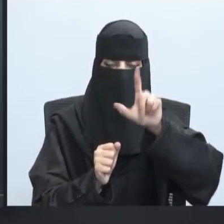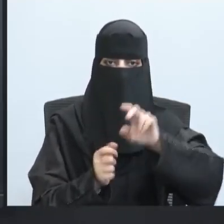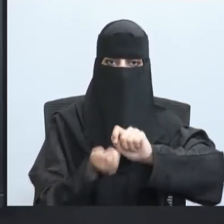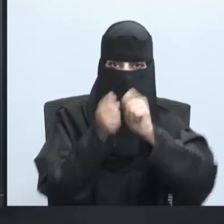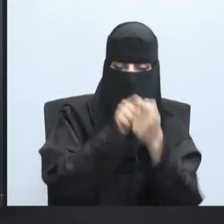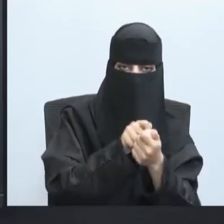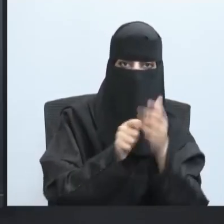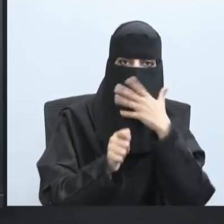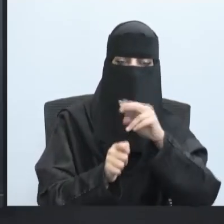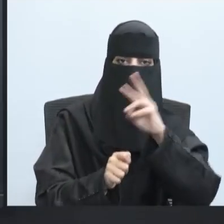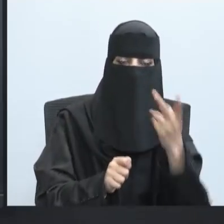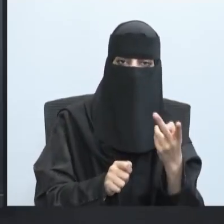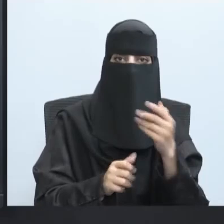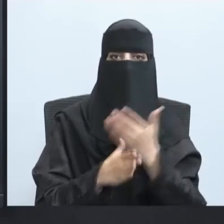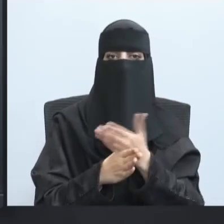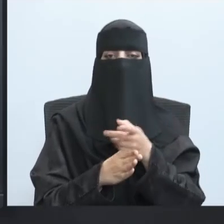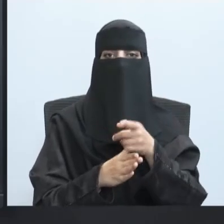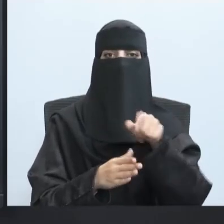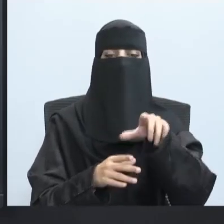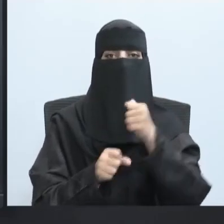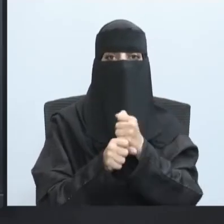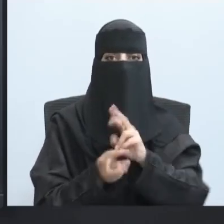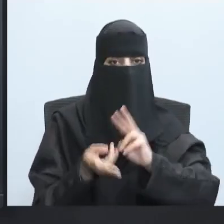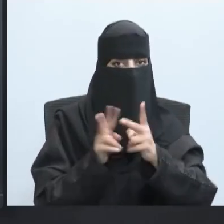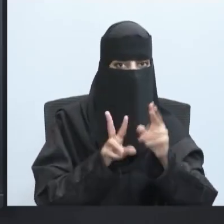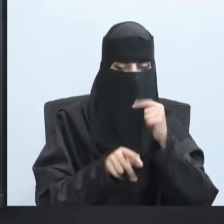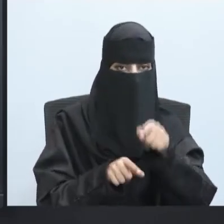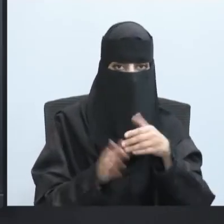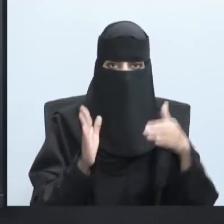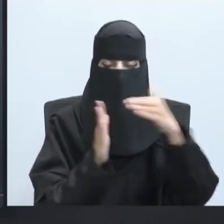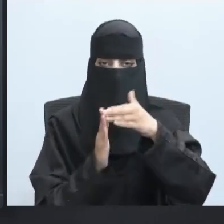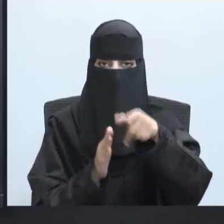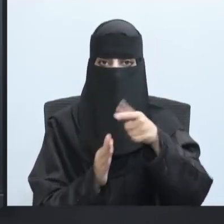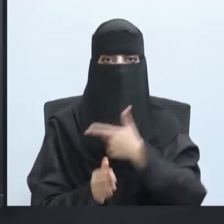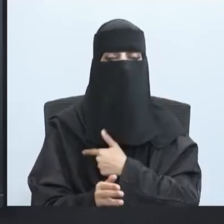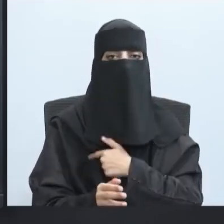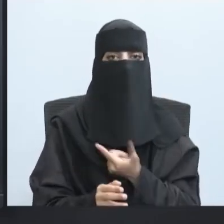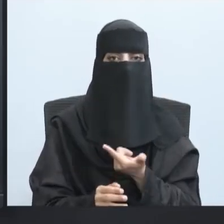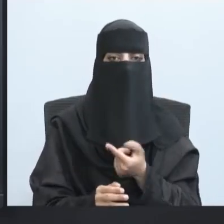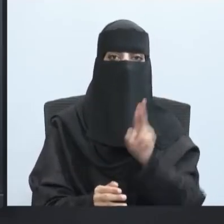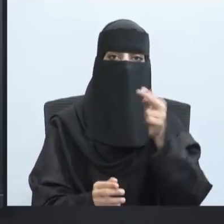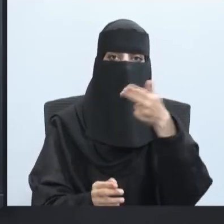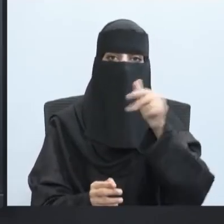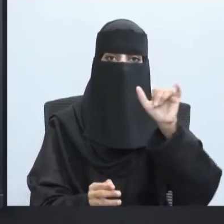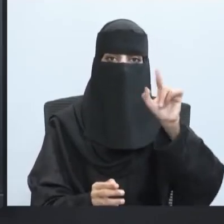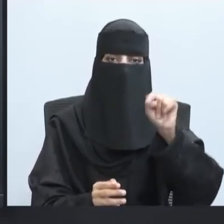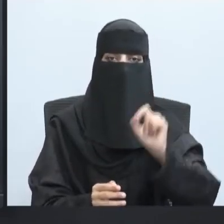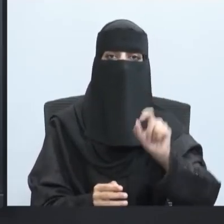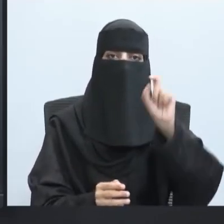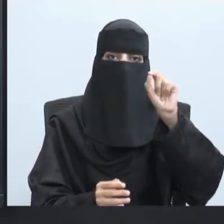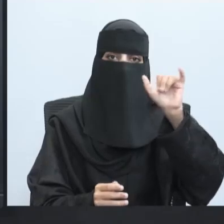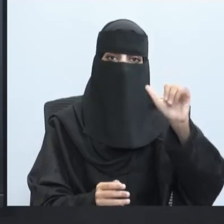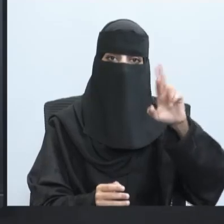من حاله الى حاله اخرى وبهذا التغير ينتج ما نسميه بالتغير الفيزيائي